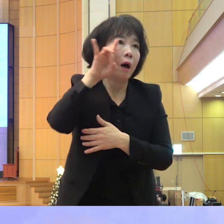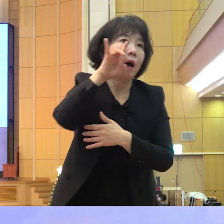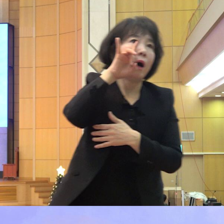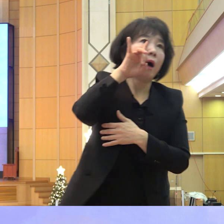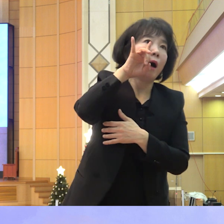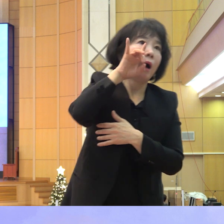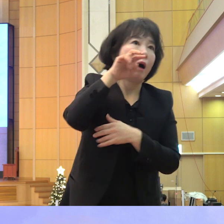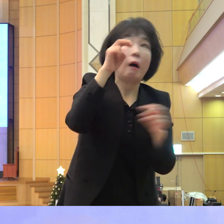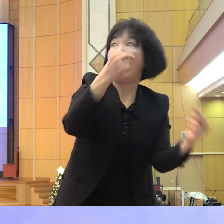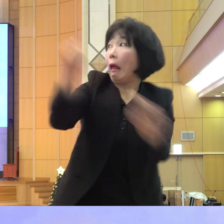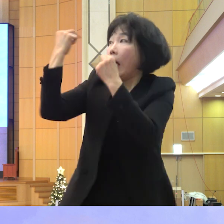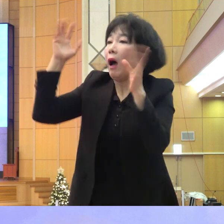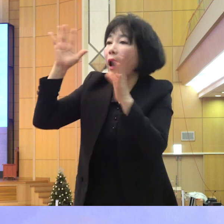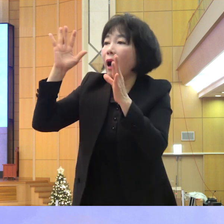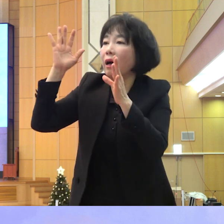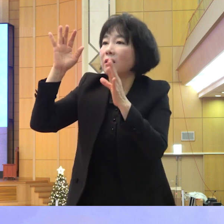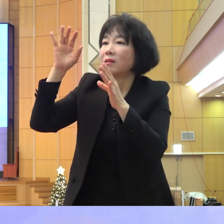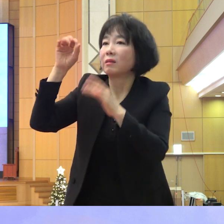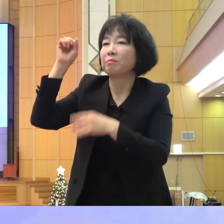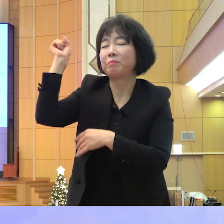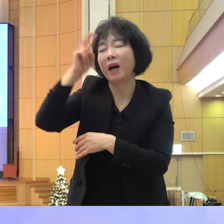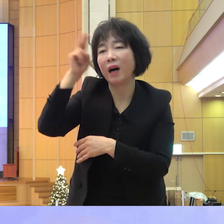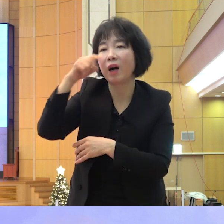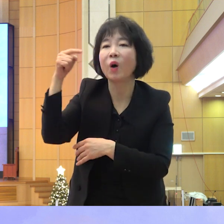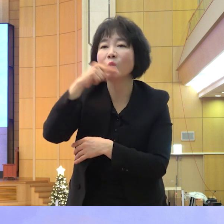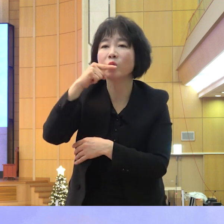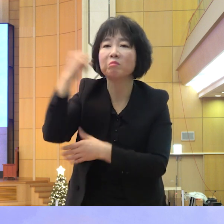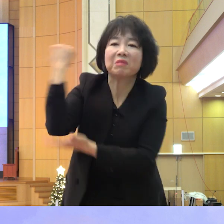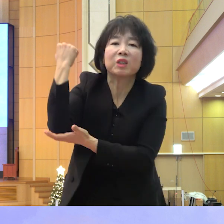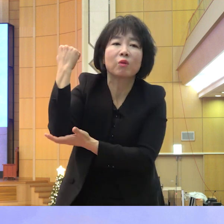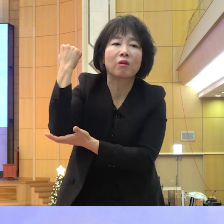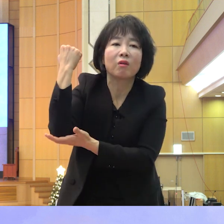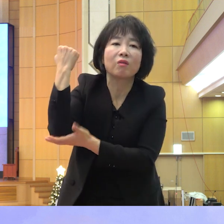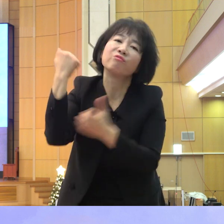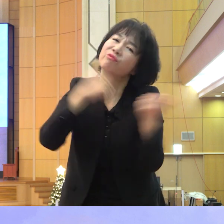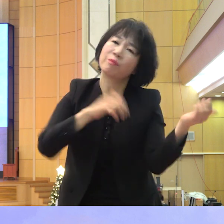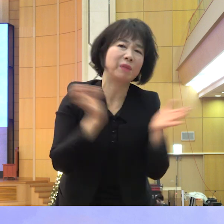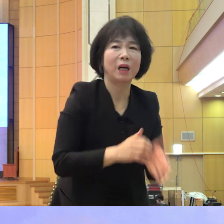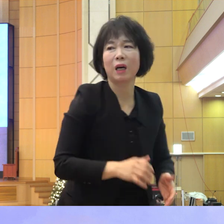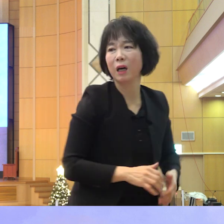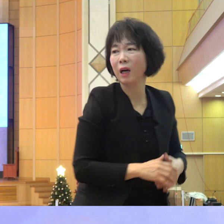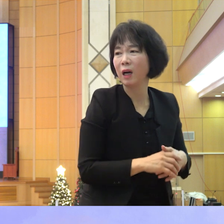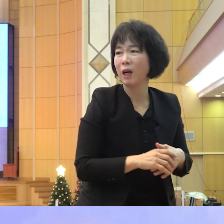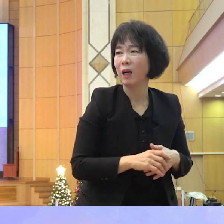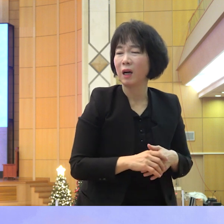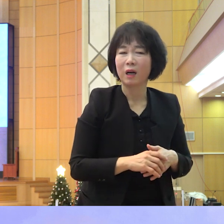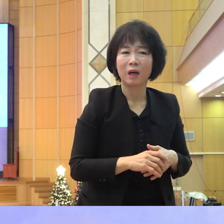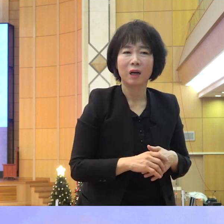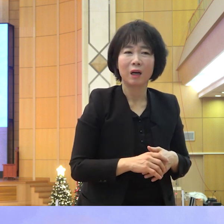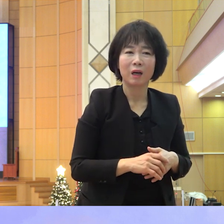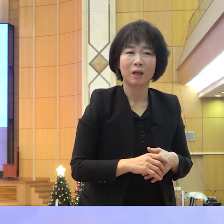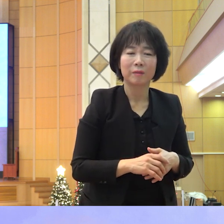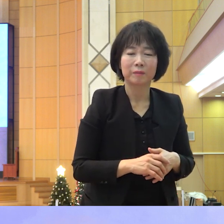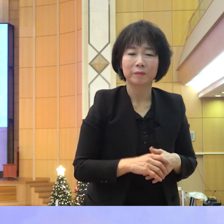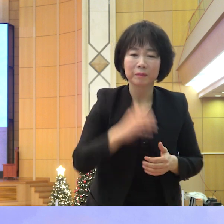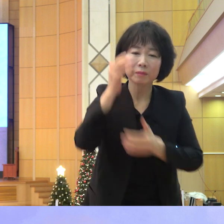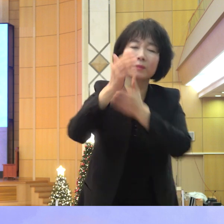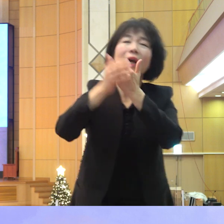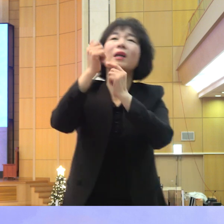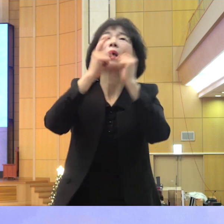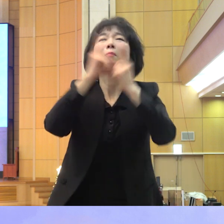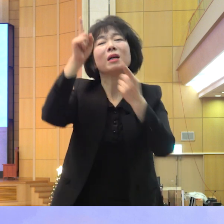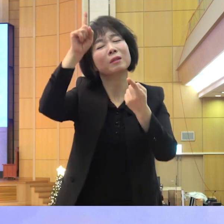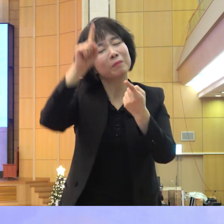비참합니까? 근데 아브라함은 죽으나 사나 하나님이 지시한 땅에 살라고 한 그